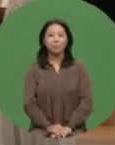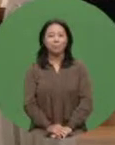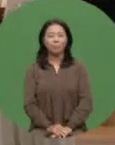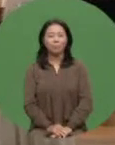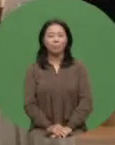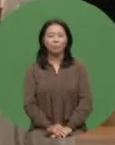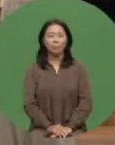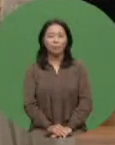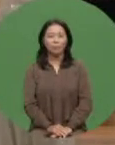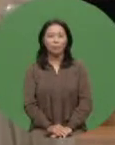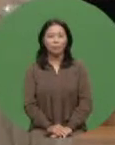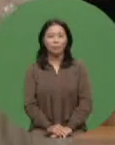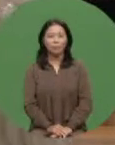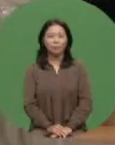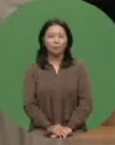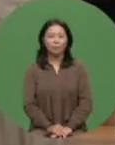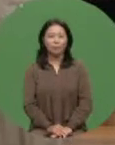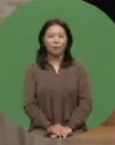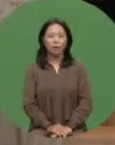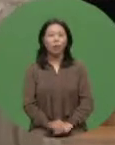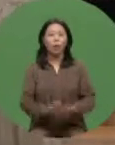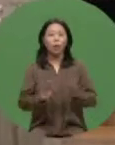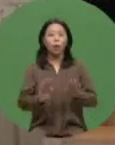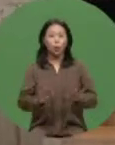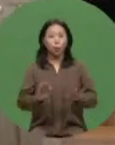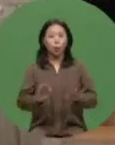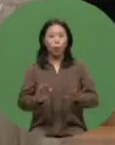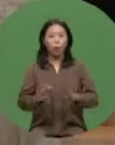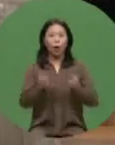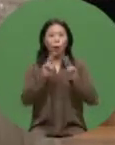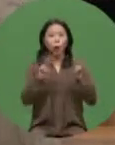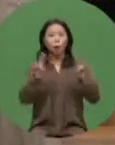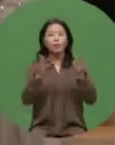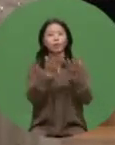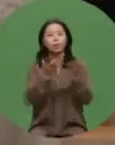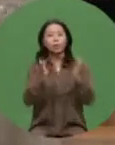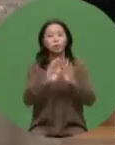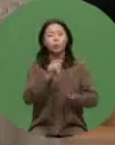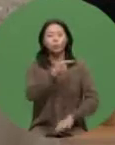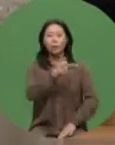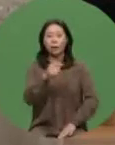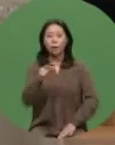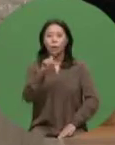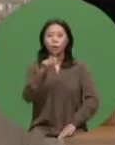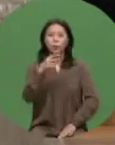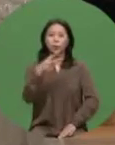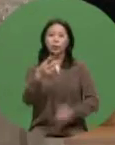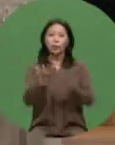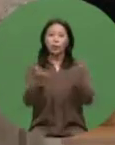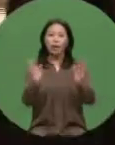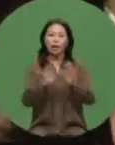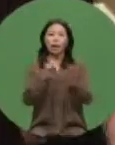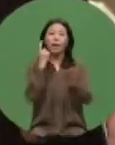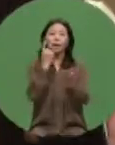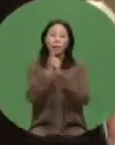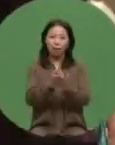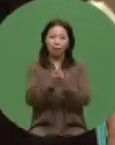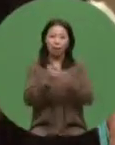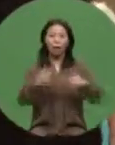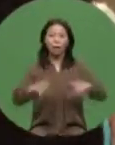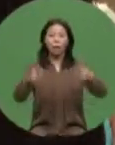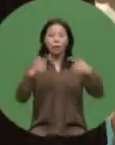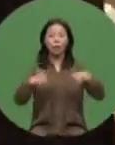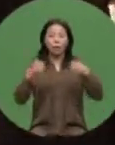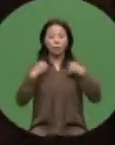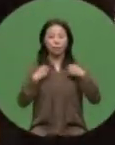です。今回はコーラスグループなど12団体が参加し、日頃の練習の成